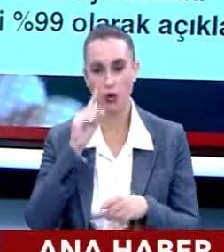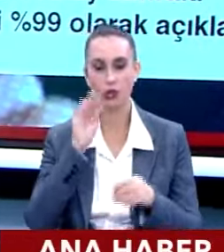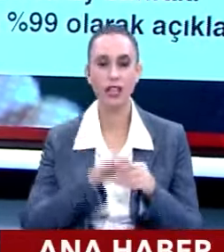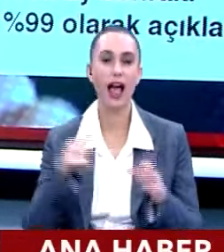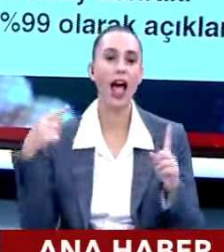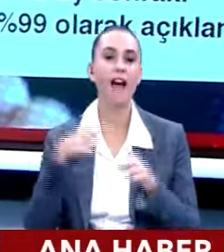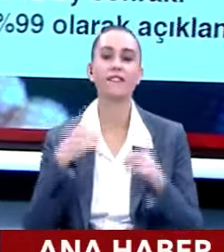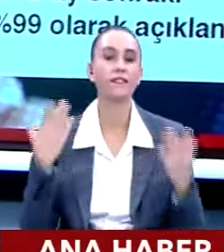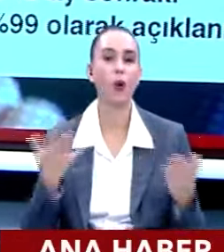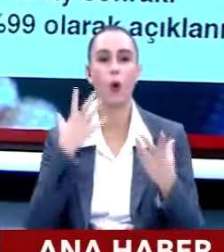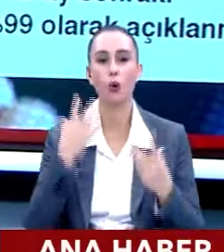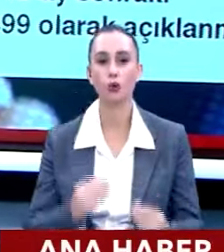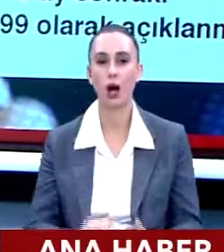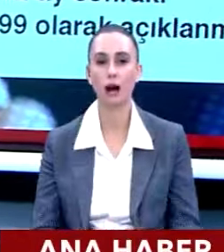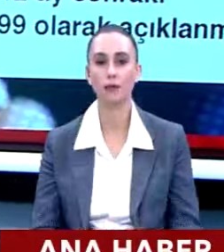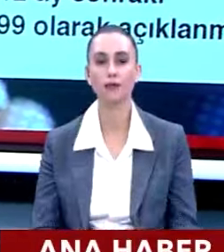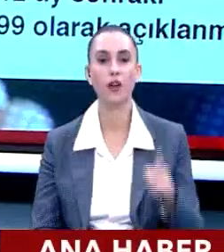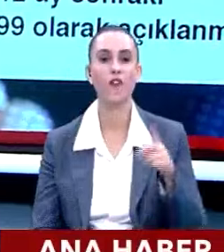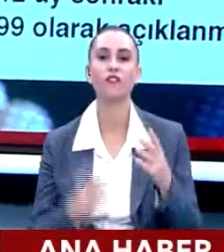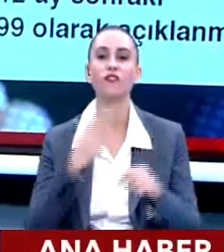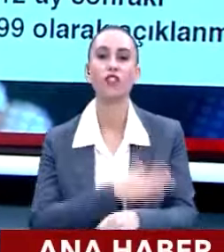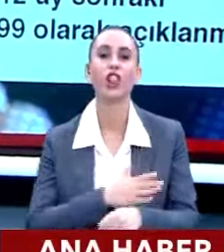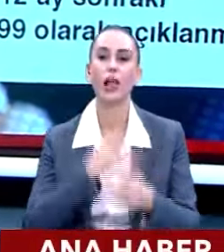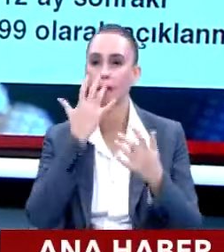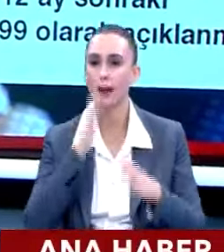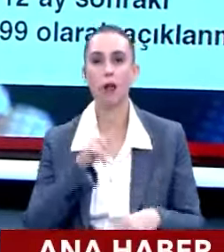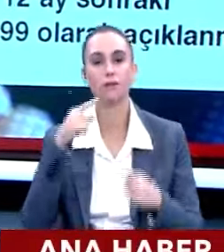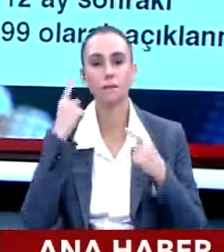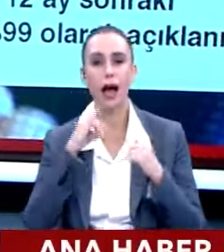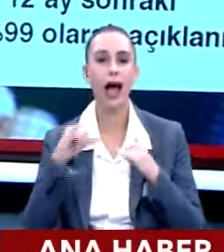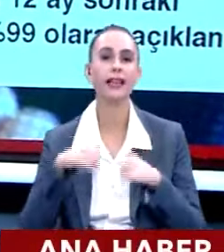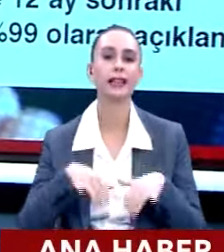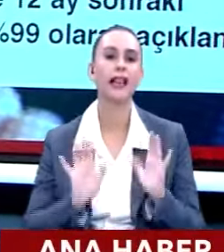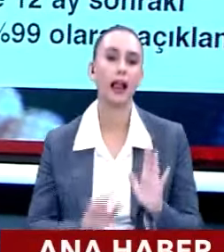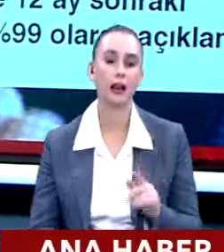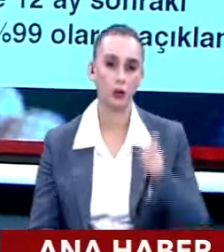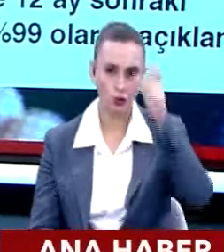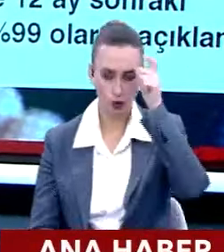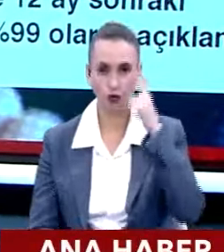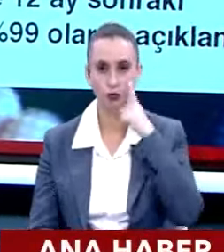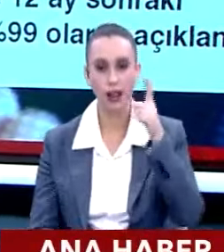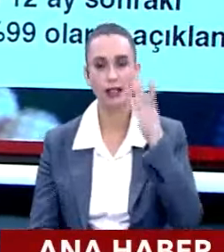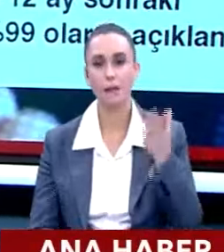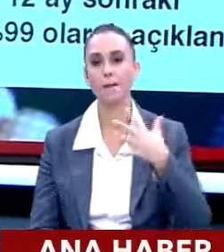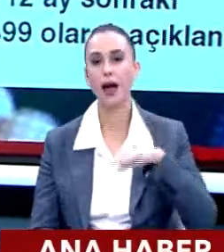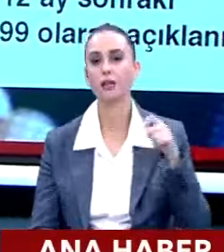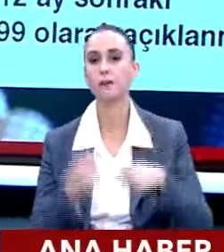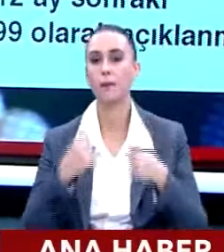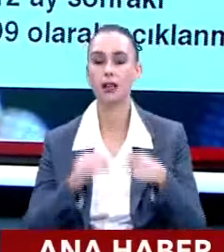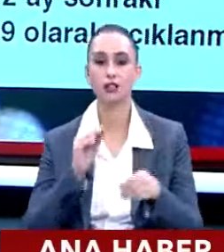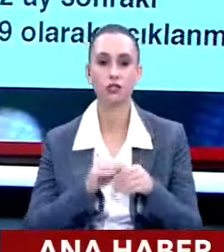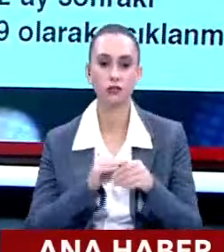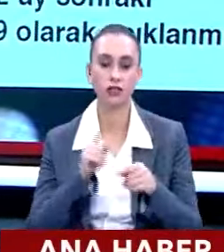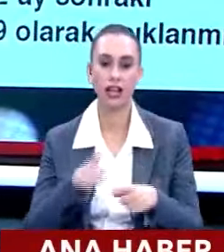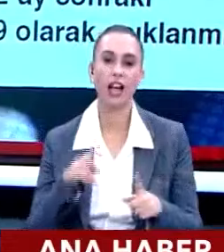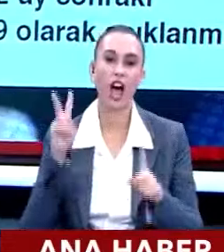enflasyon hedeflerinin ne olacağına dair ama vatandaşın beklentisi işte o yönde değil aslında. Önce Türkiye Cumhuriyet Merkez Bankası